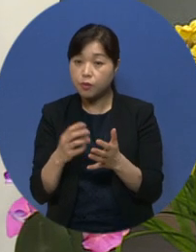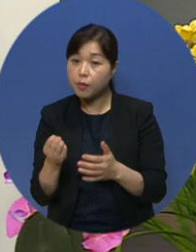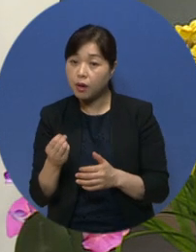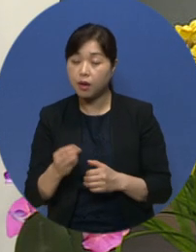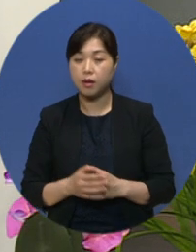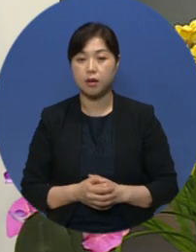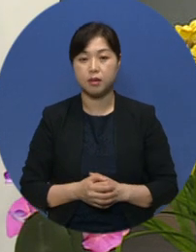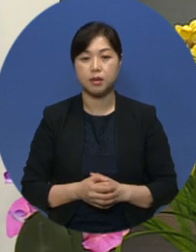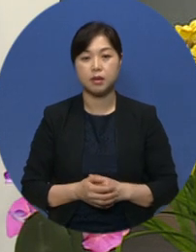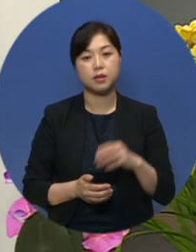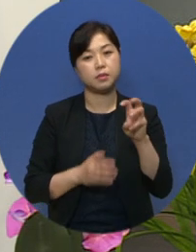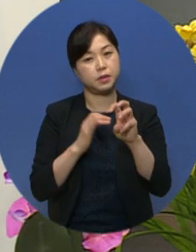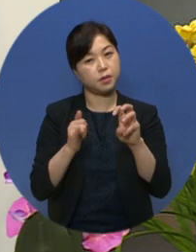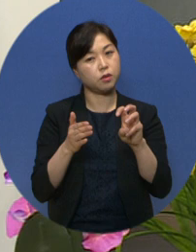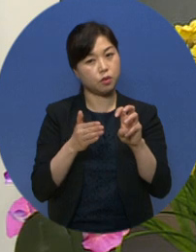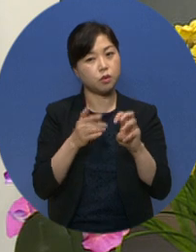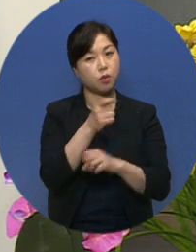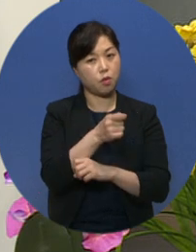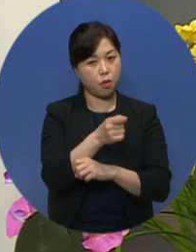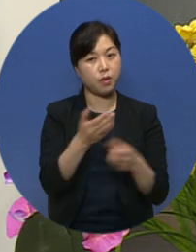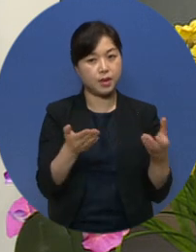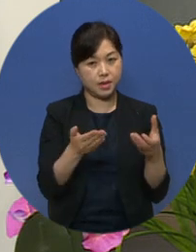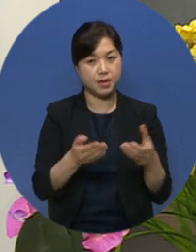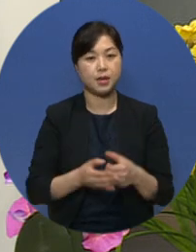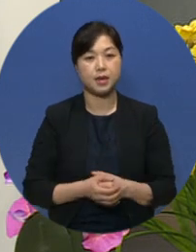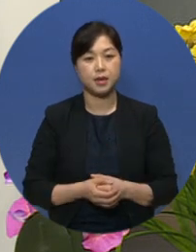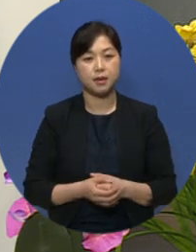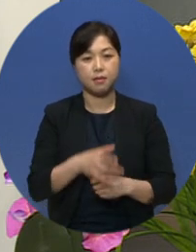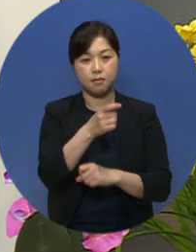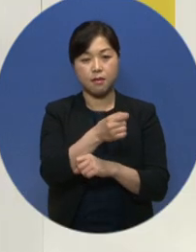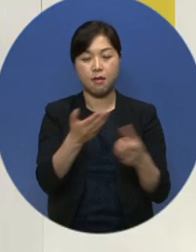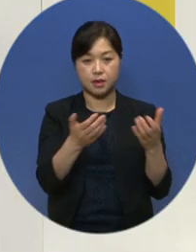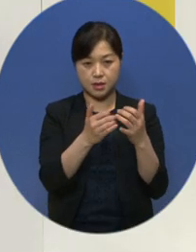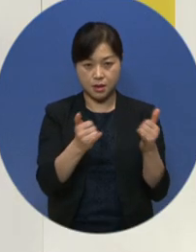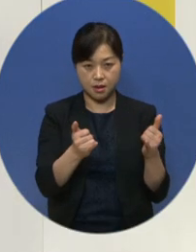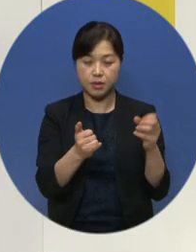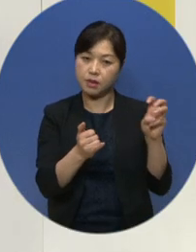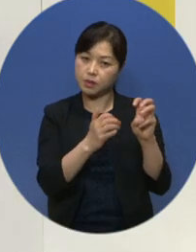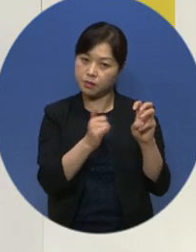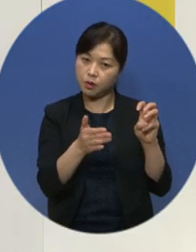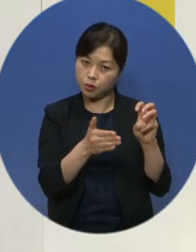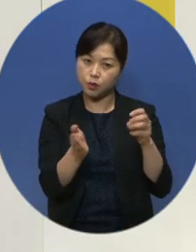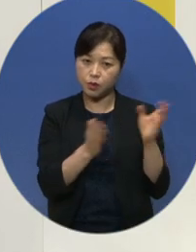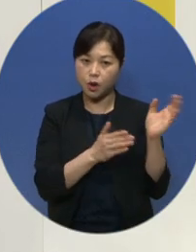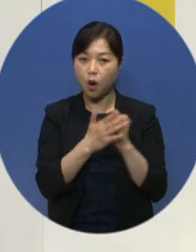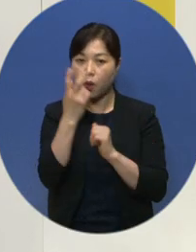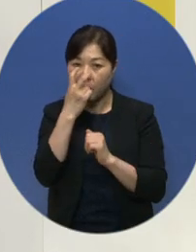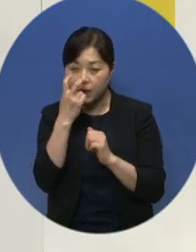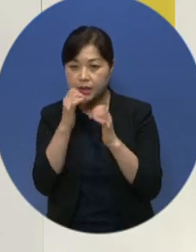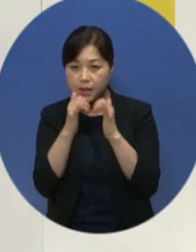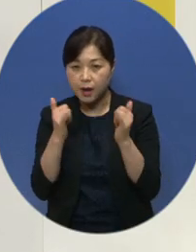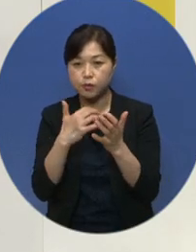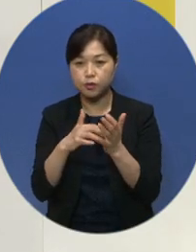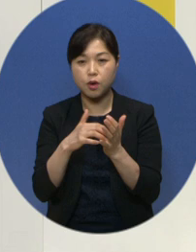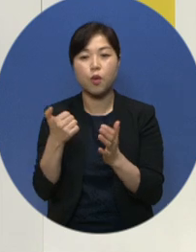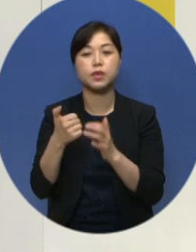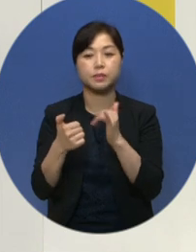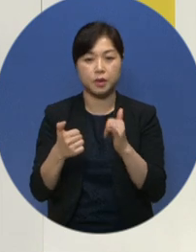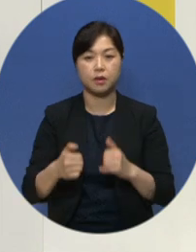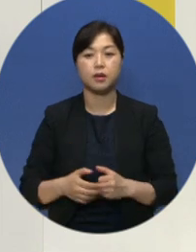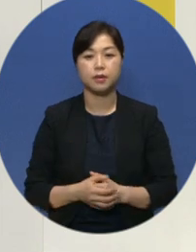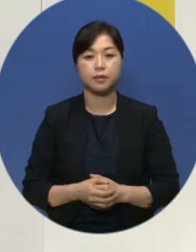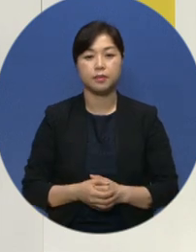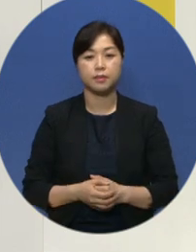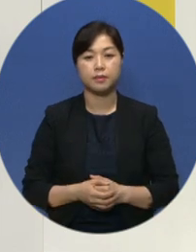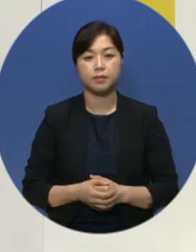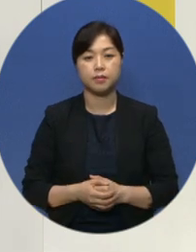행정을 1 30여명 되구요 몸만 추가 안내 4행정 용어는 그렇고 왜 거기에 이제 관리하는 또 어그 관리 직원들을 1 50 명